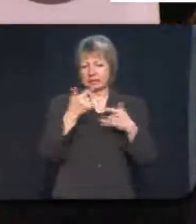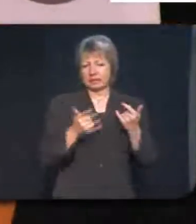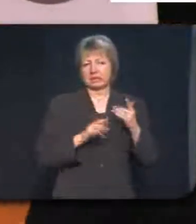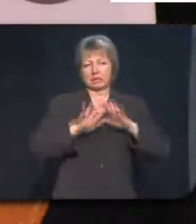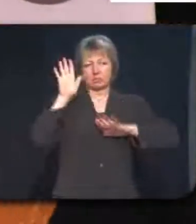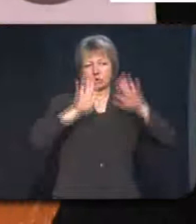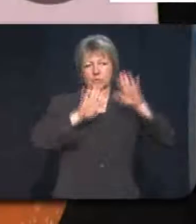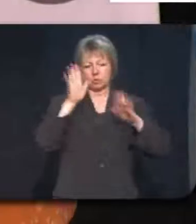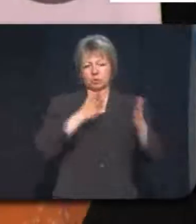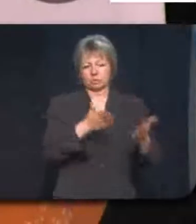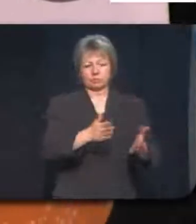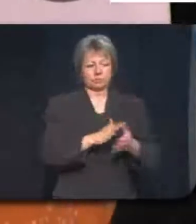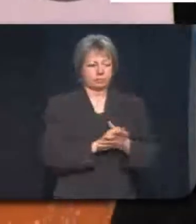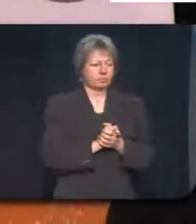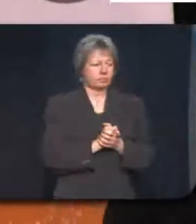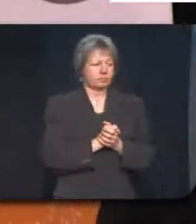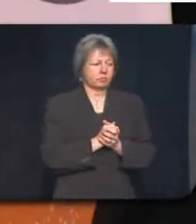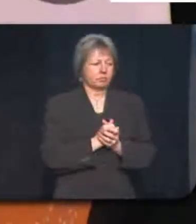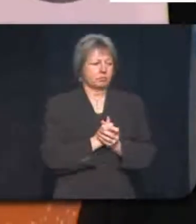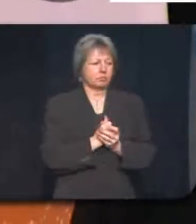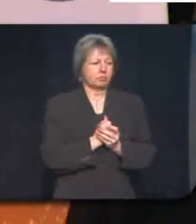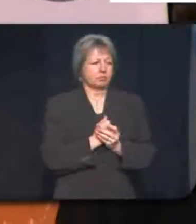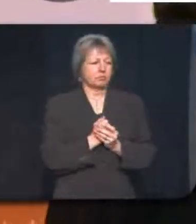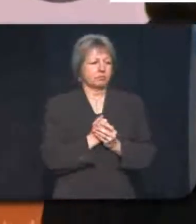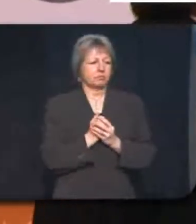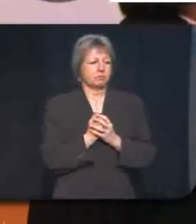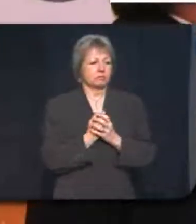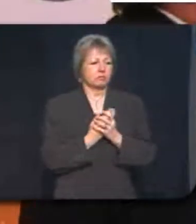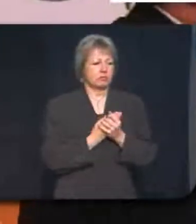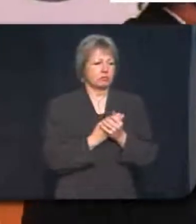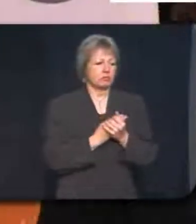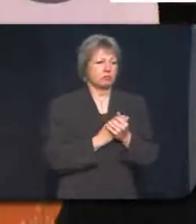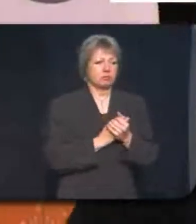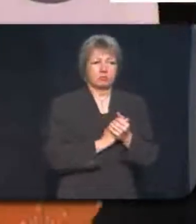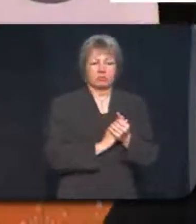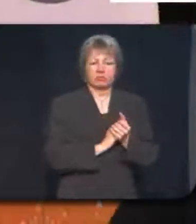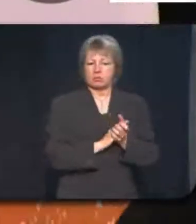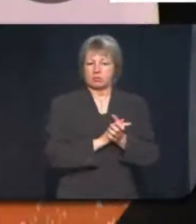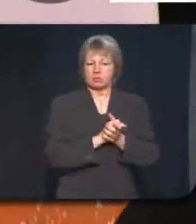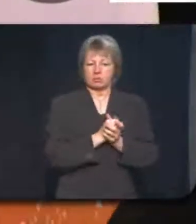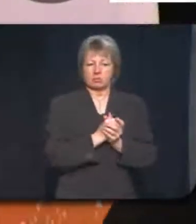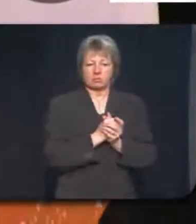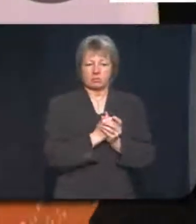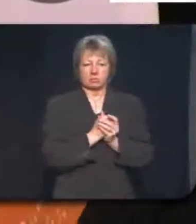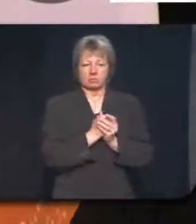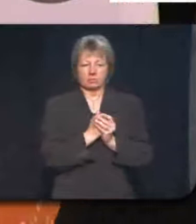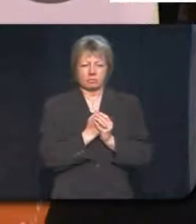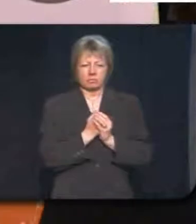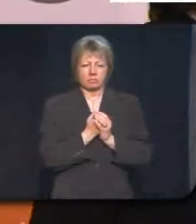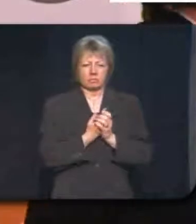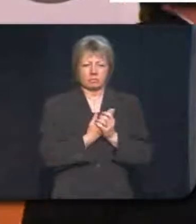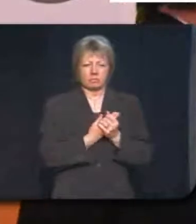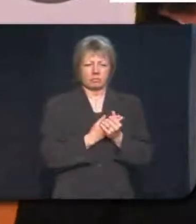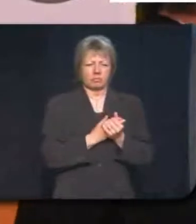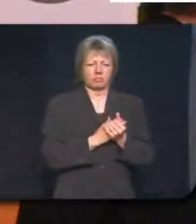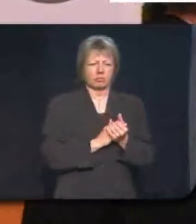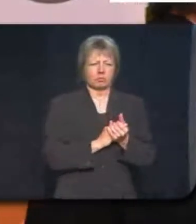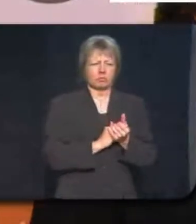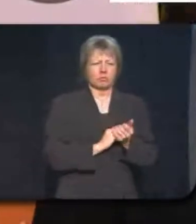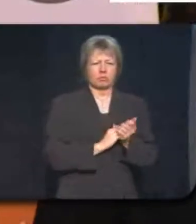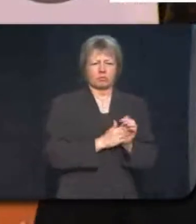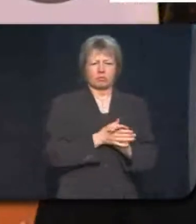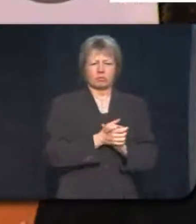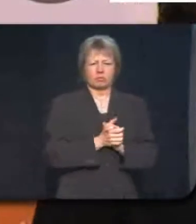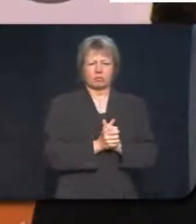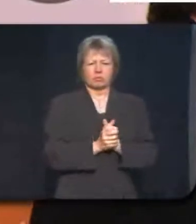ja vielen Dank ich stelle diesen Antrag im Namen von Cornelia Otto vor und aber auch dem Squad finanzenhaushalt steuern